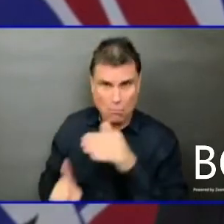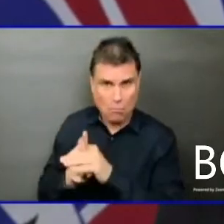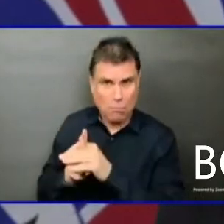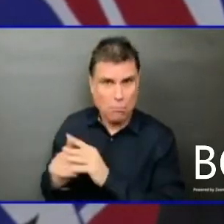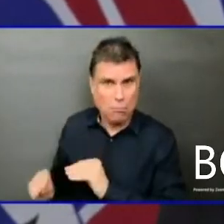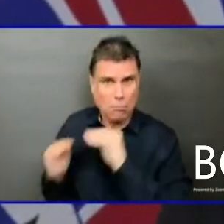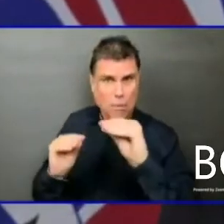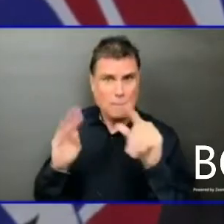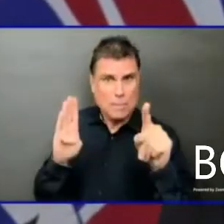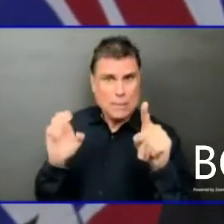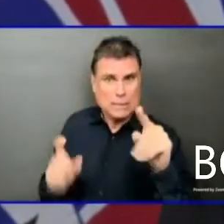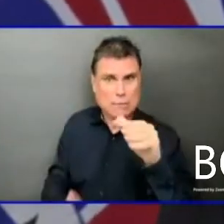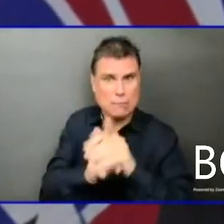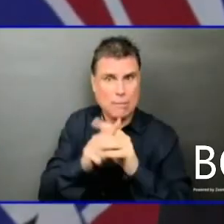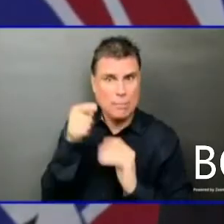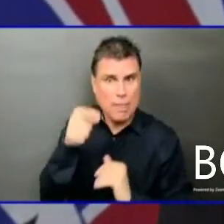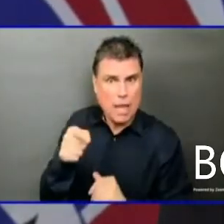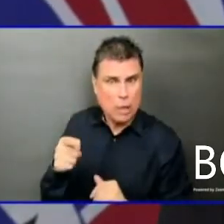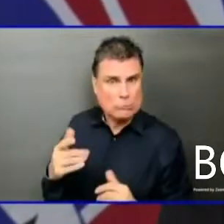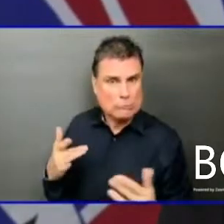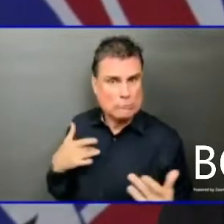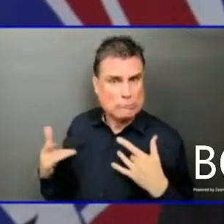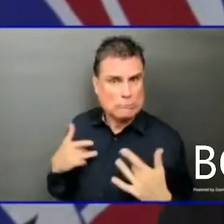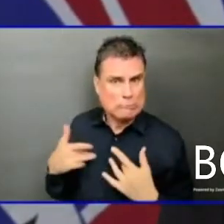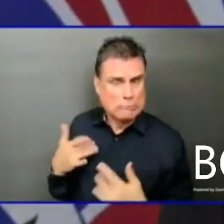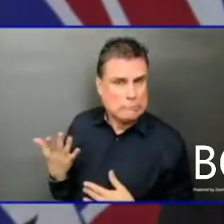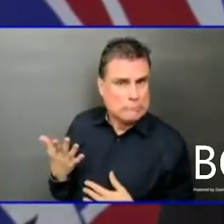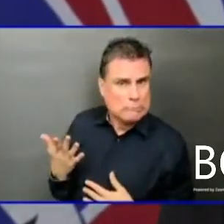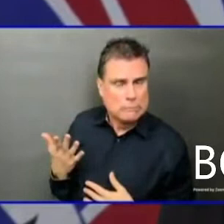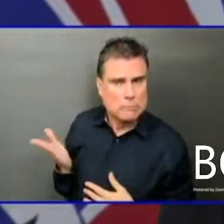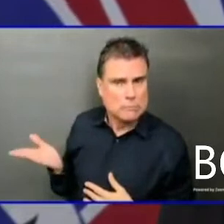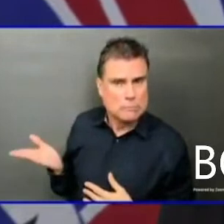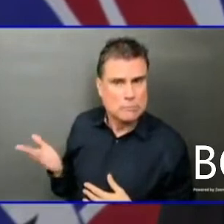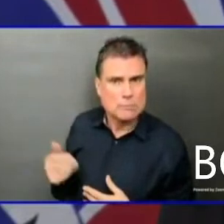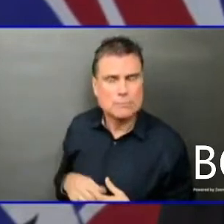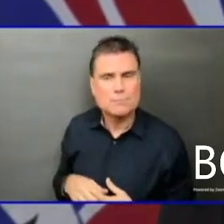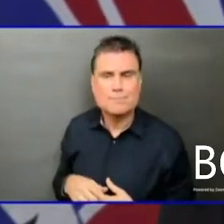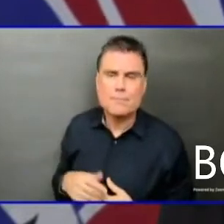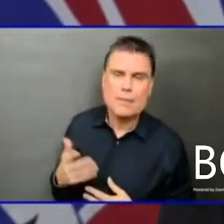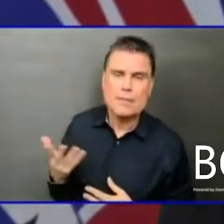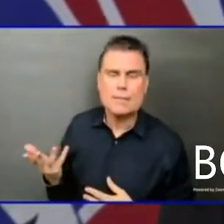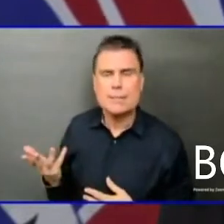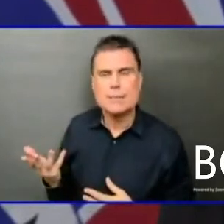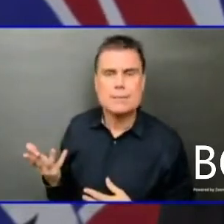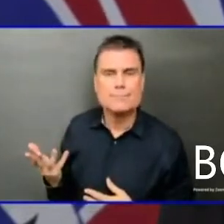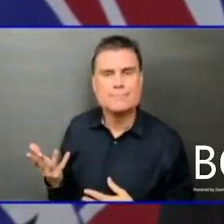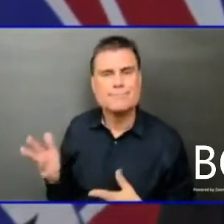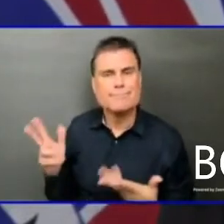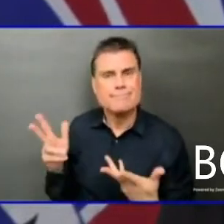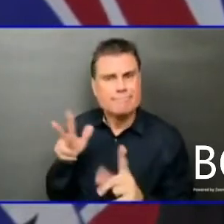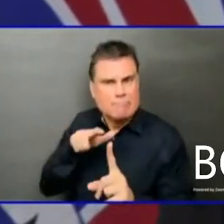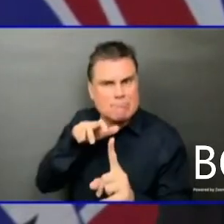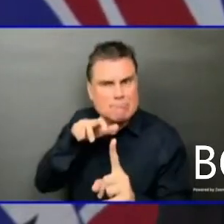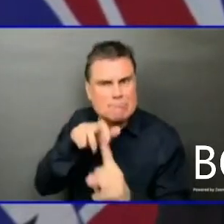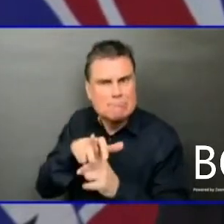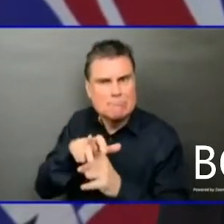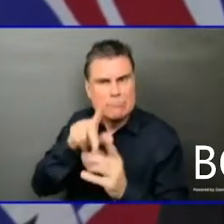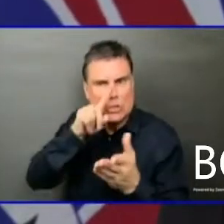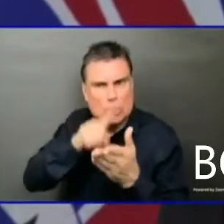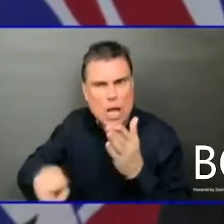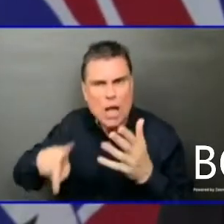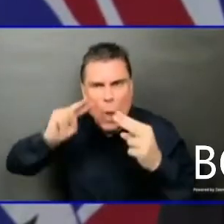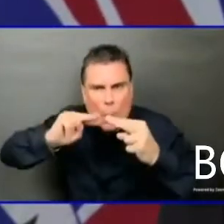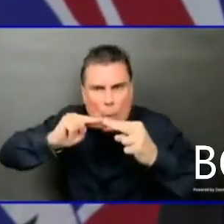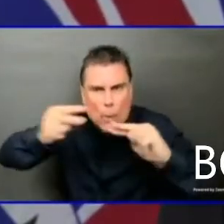个？我们 BC 省要不要关心这个加州的变异体 ？A way of catching that if